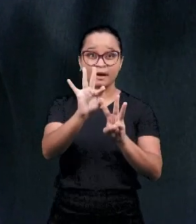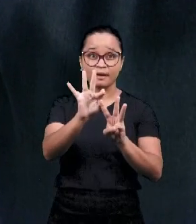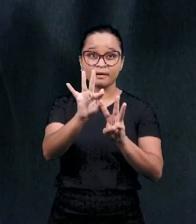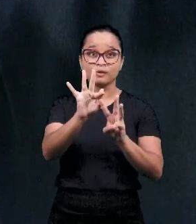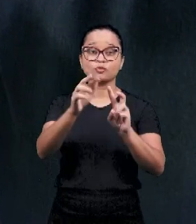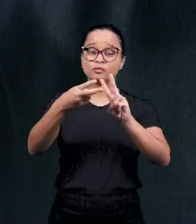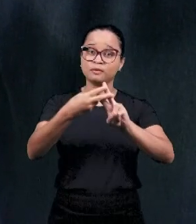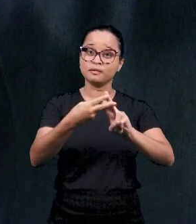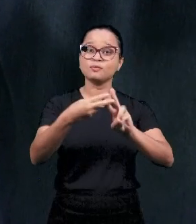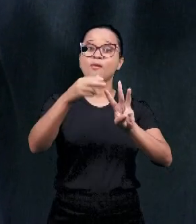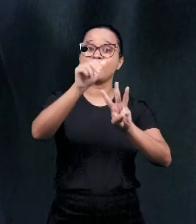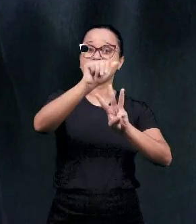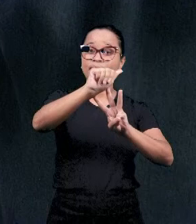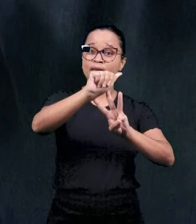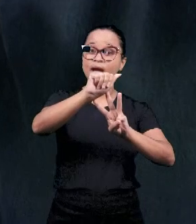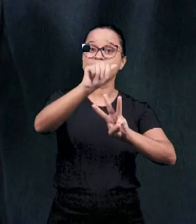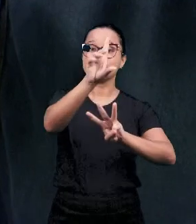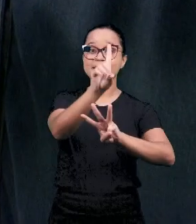maior.